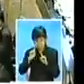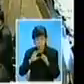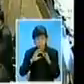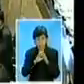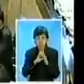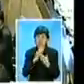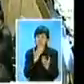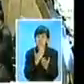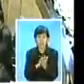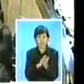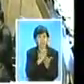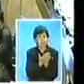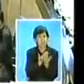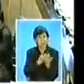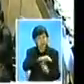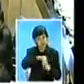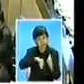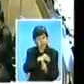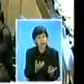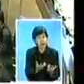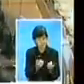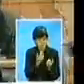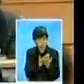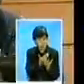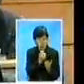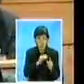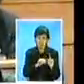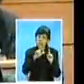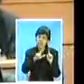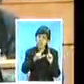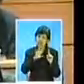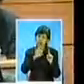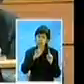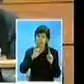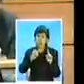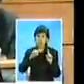ผิดชอบทางการเมืองหากรัฐธรรมนูญไม่ผ่านความเห็นชอบจากรัฐสภา